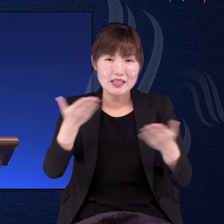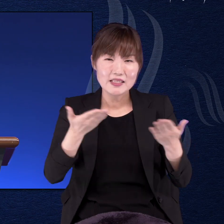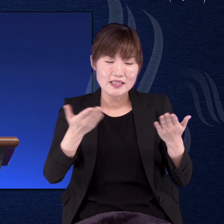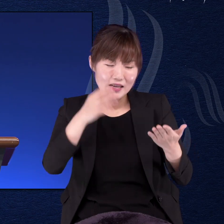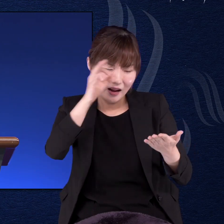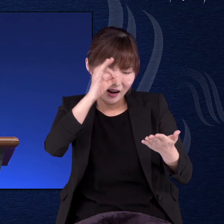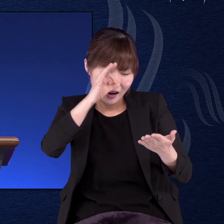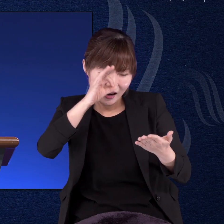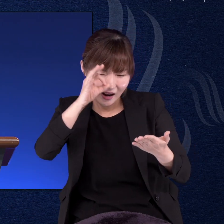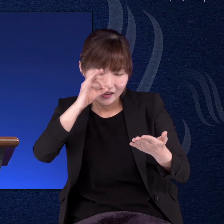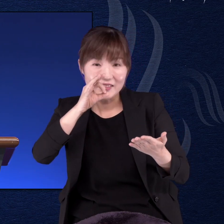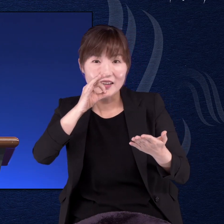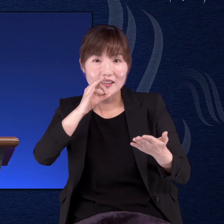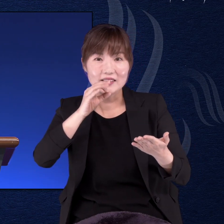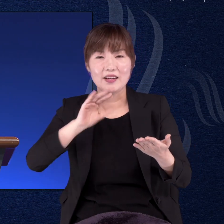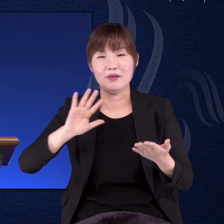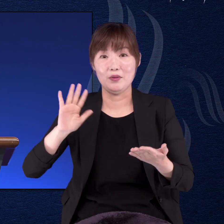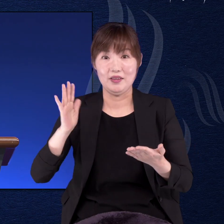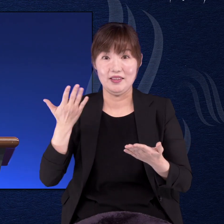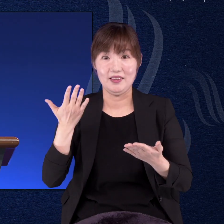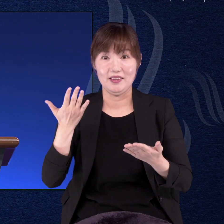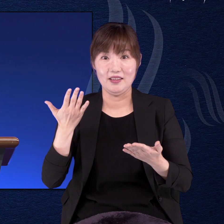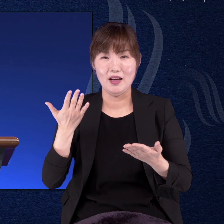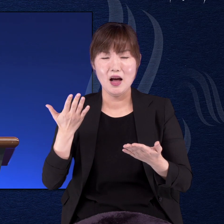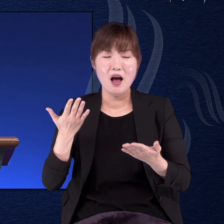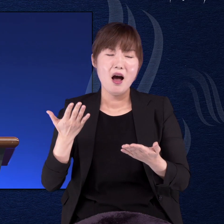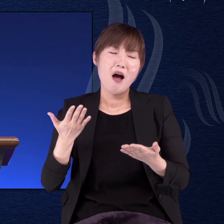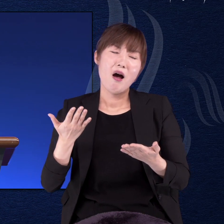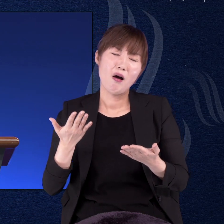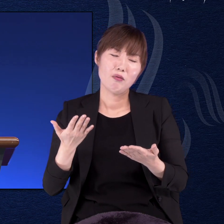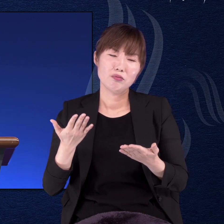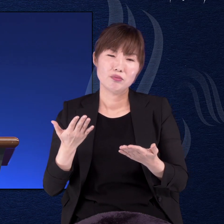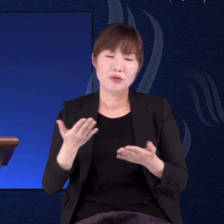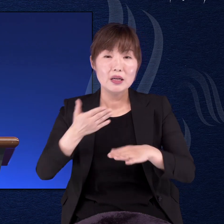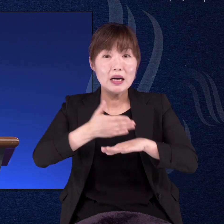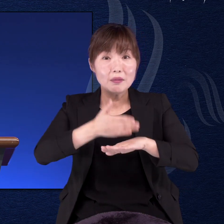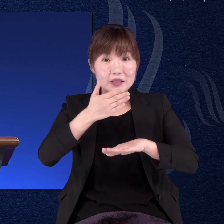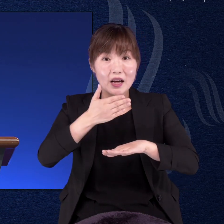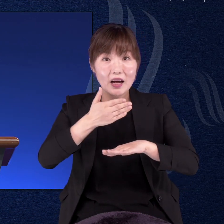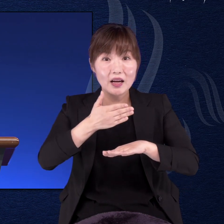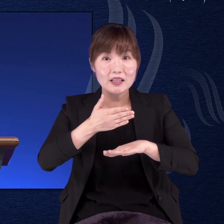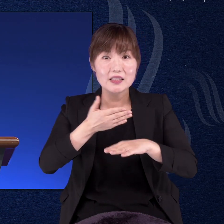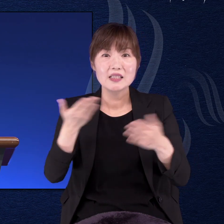정말 아무것도 없다 해도 우리가 하나님과 함께할 그 영원한 낙원,